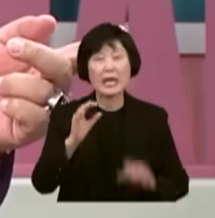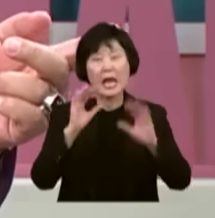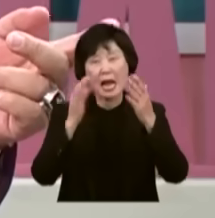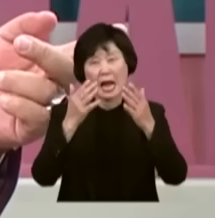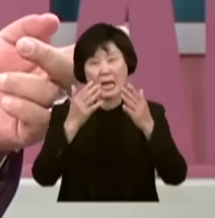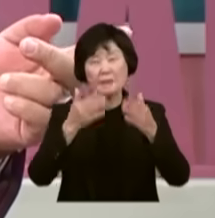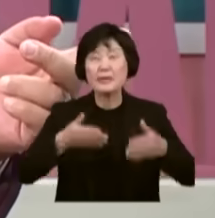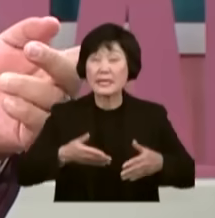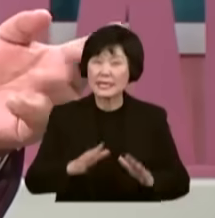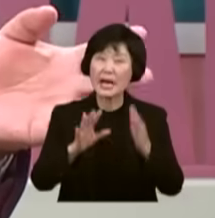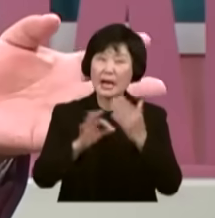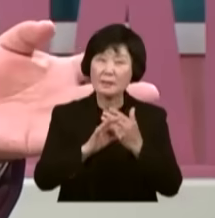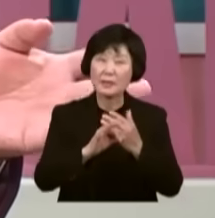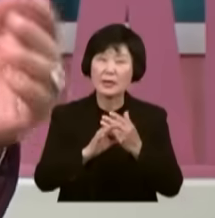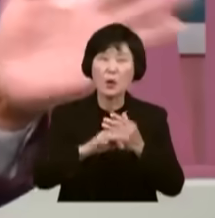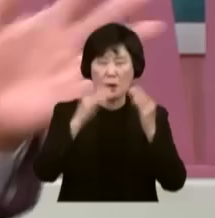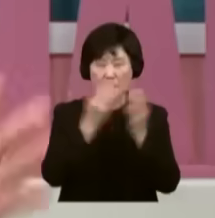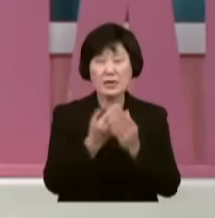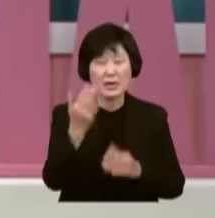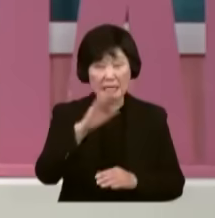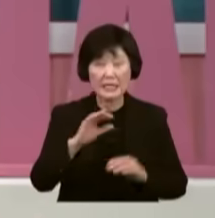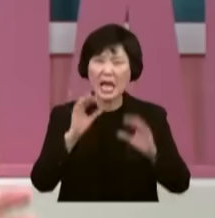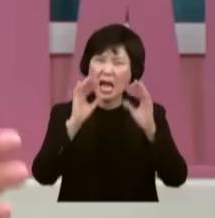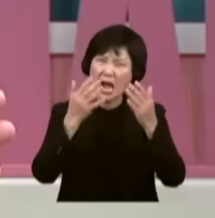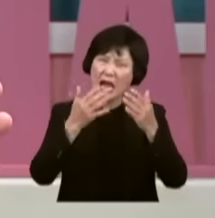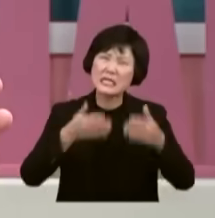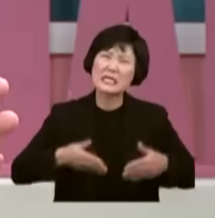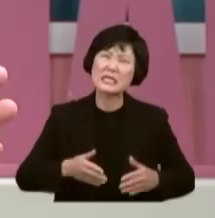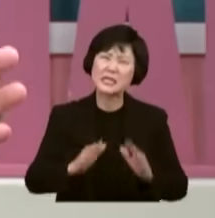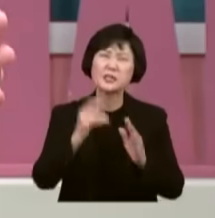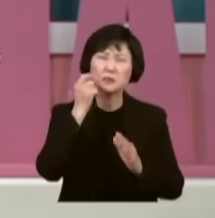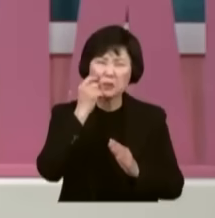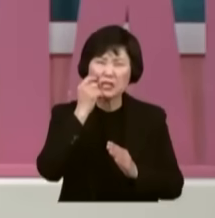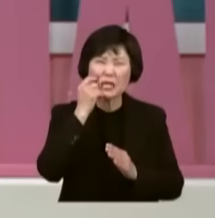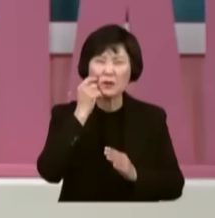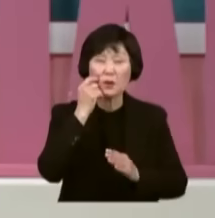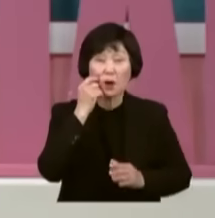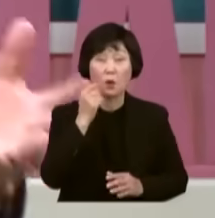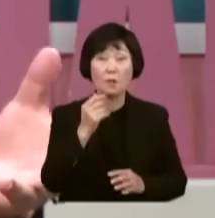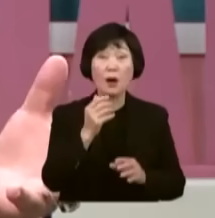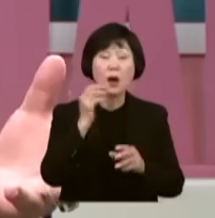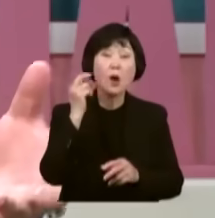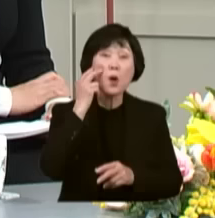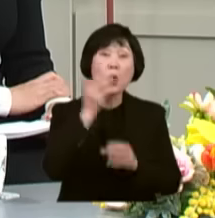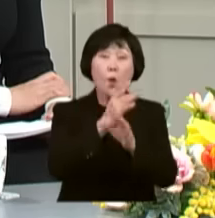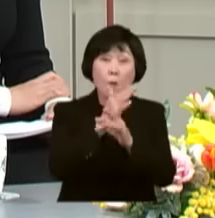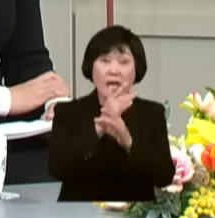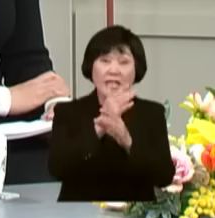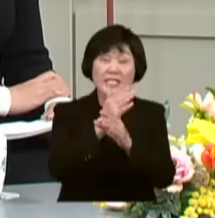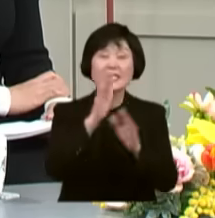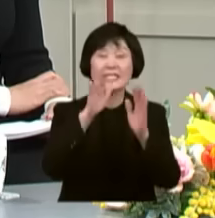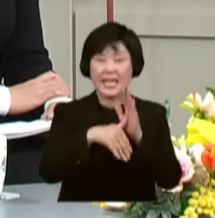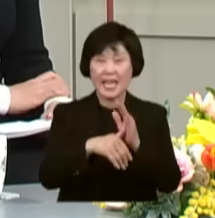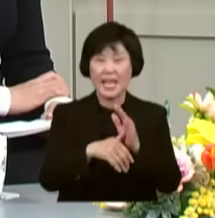다 가질 수 있는 사람인데 애가 없어요 이 얘기를 이제 코미디 중간에서 하신 거야 또